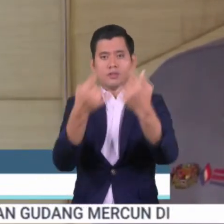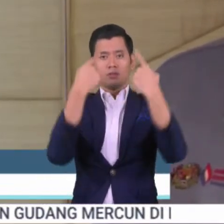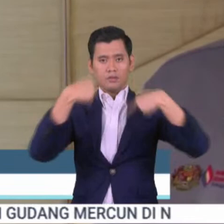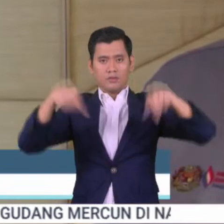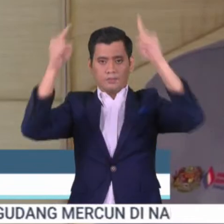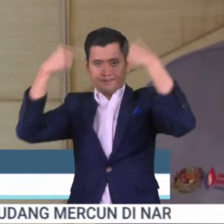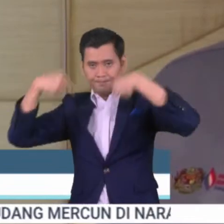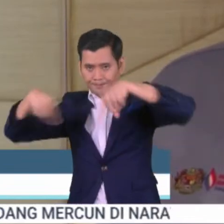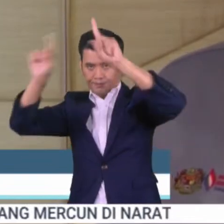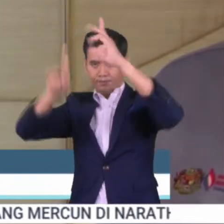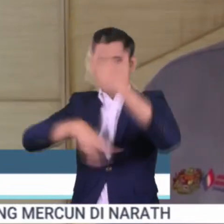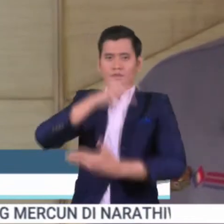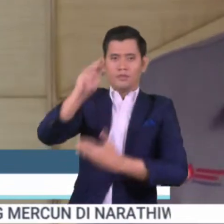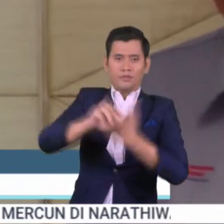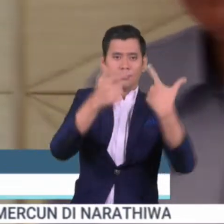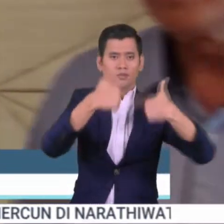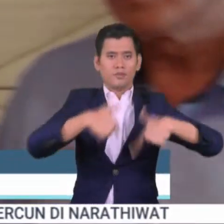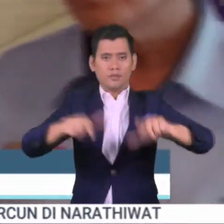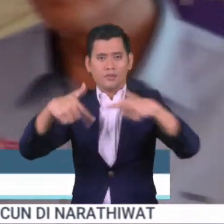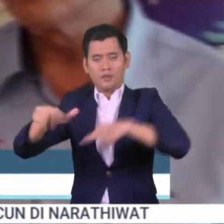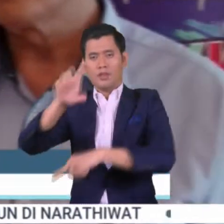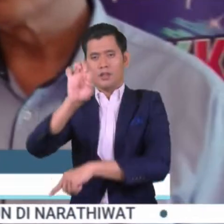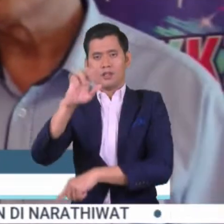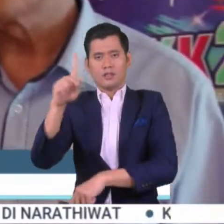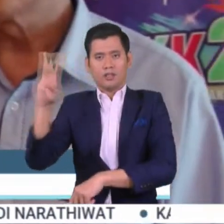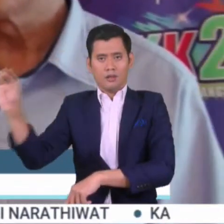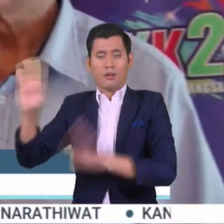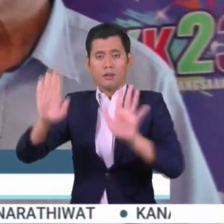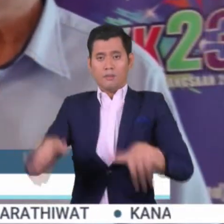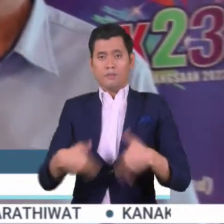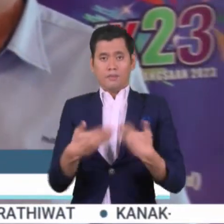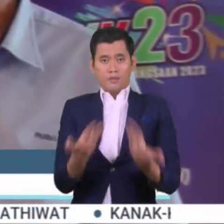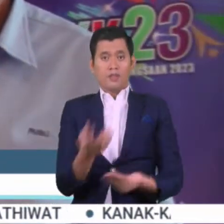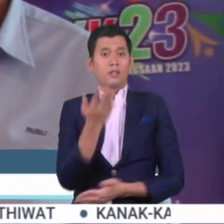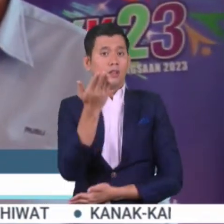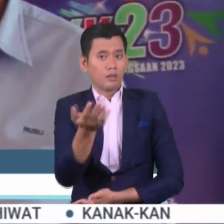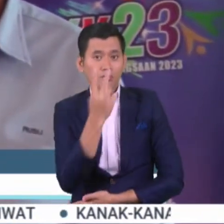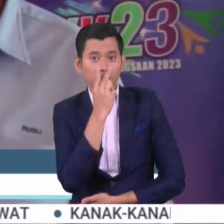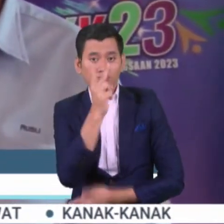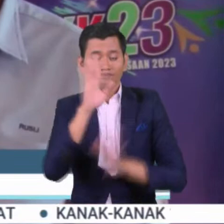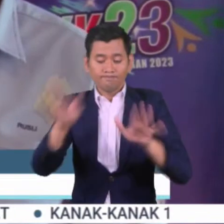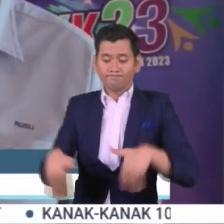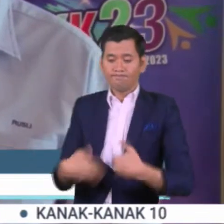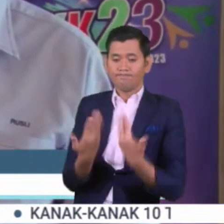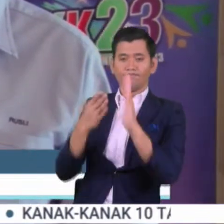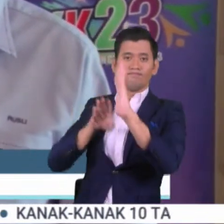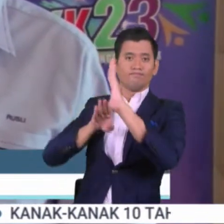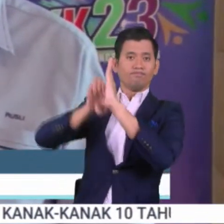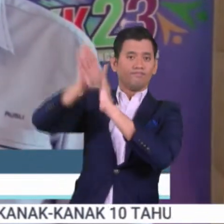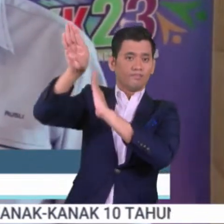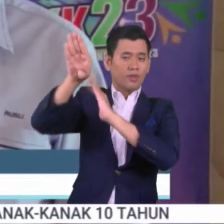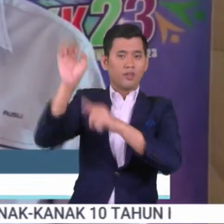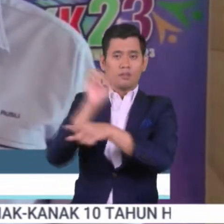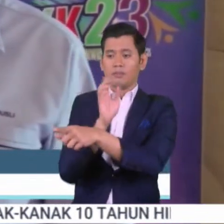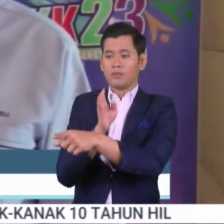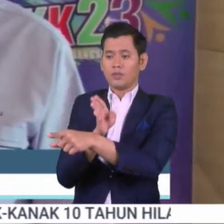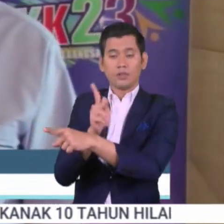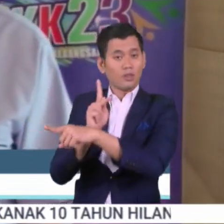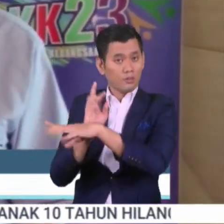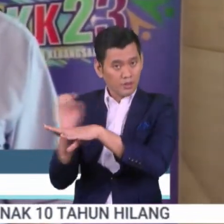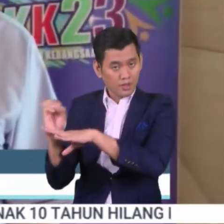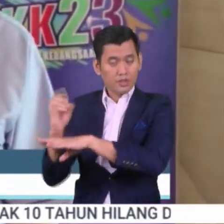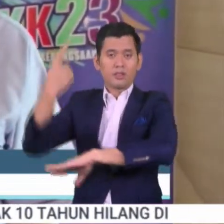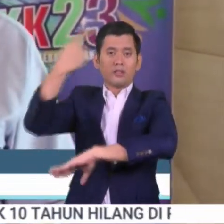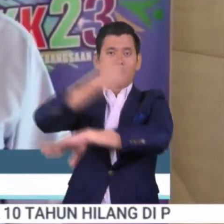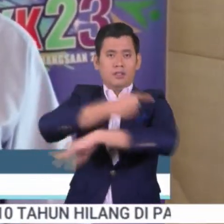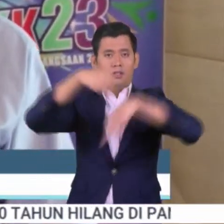program-program yang telah dilaksanakan oleh pihak SKM. Bagaimana Tuan melihat perkembangan sektor koperasi pada masa ini?